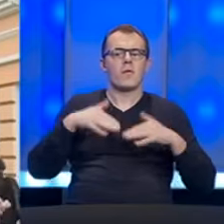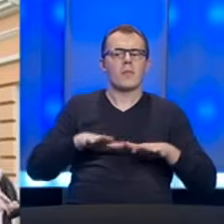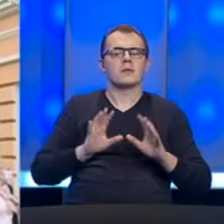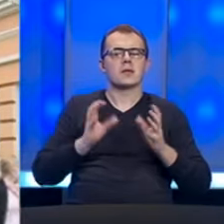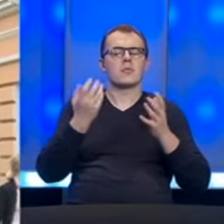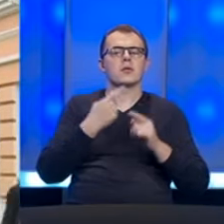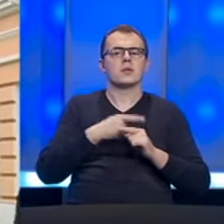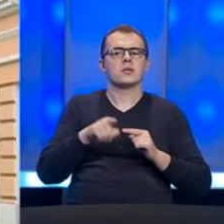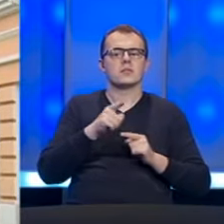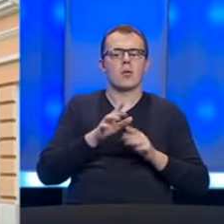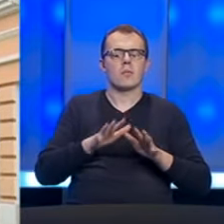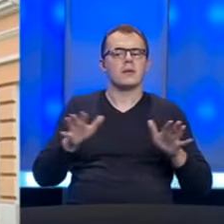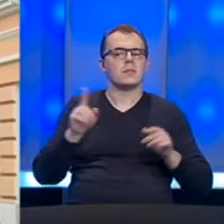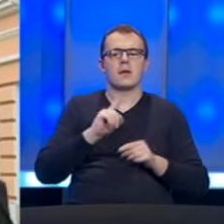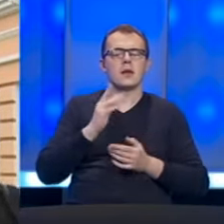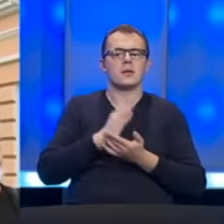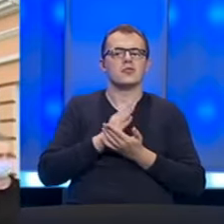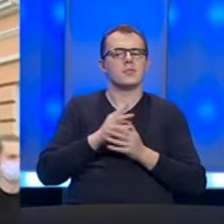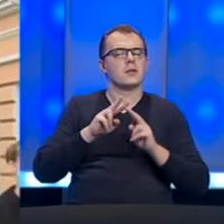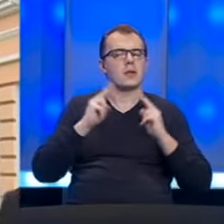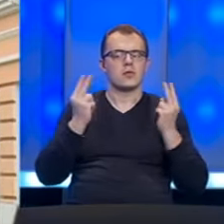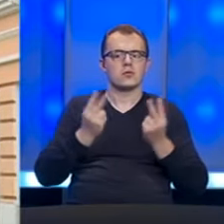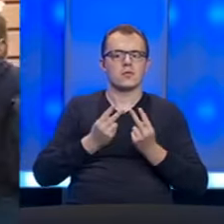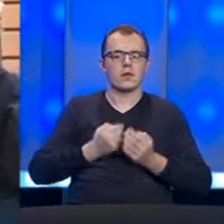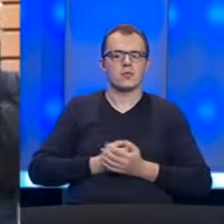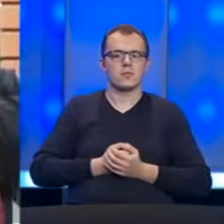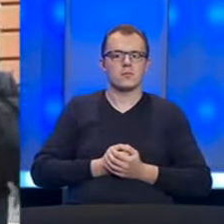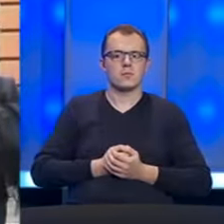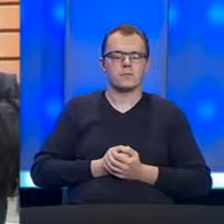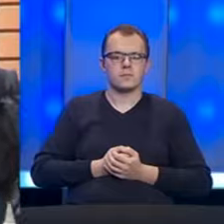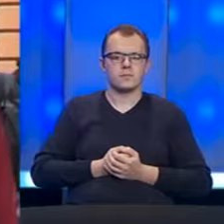protesta zbog pandemije neće biti ni u svijetu.